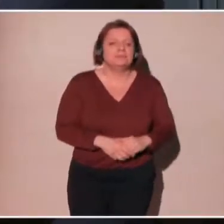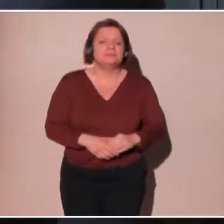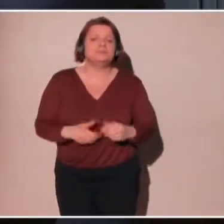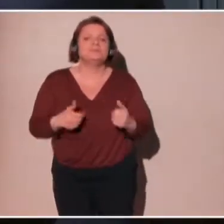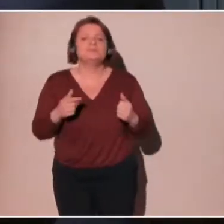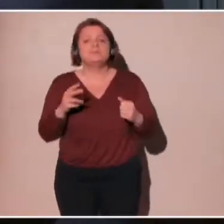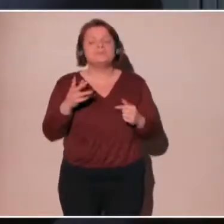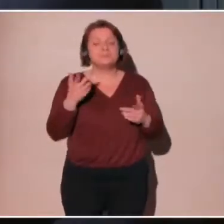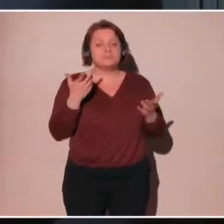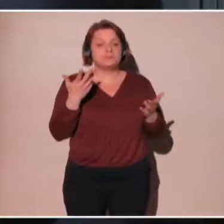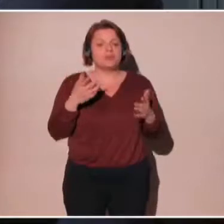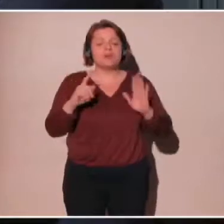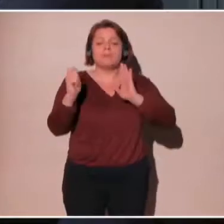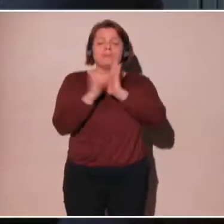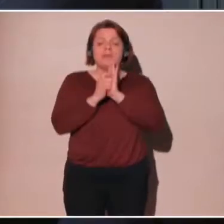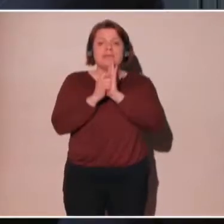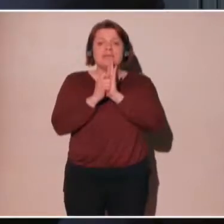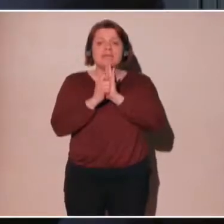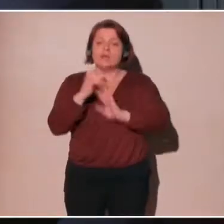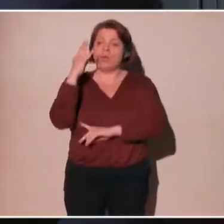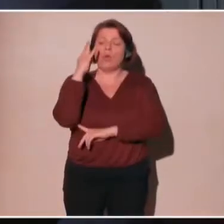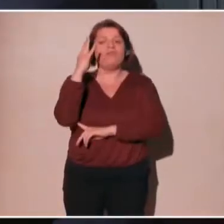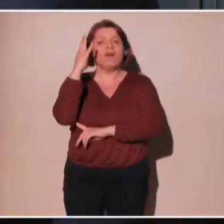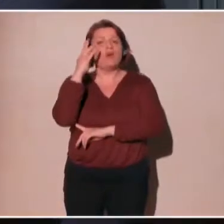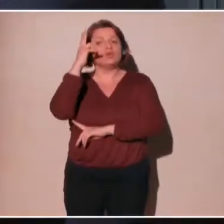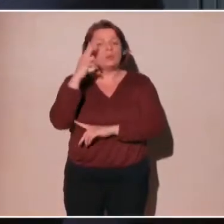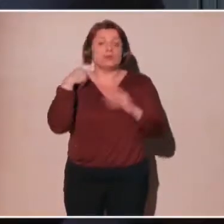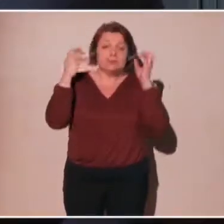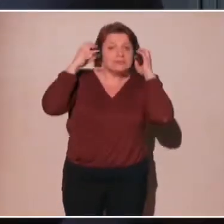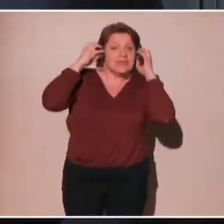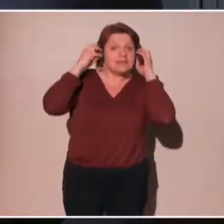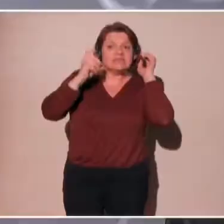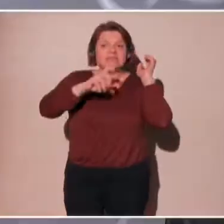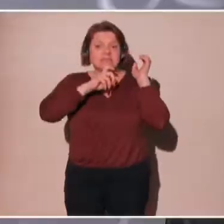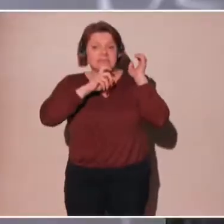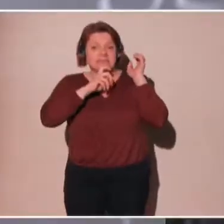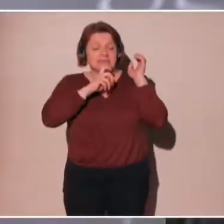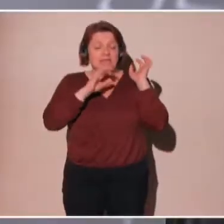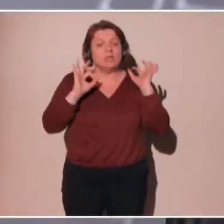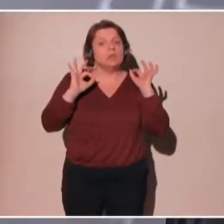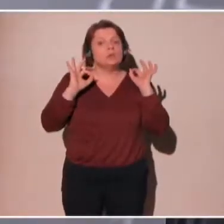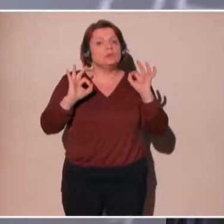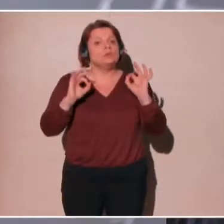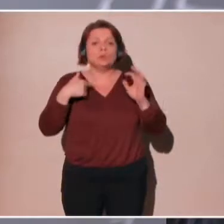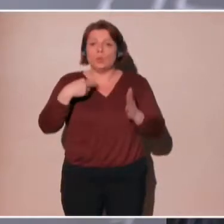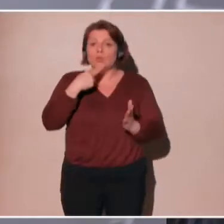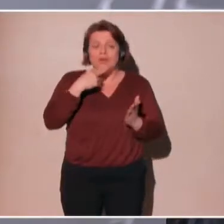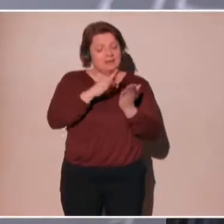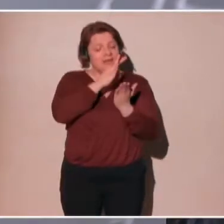Alors, quand on a commencé la conférence, je n'avais pas encore le casque. Donc, j'ai utilisé une